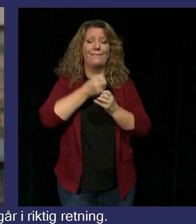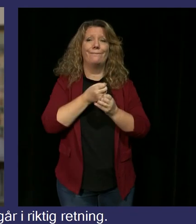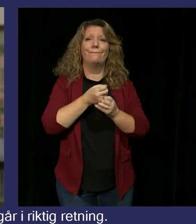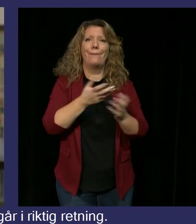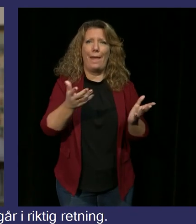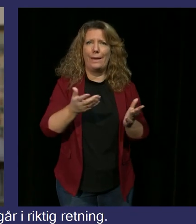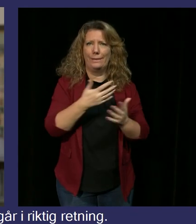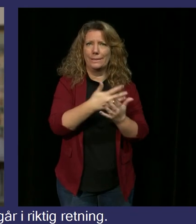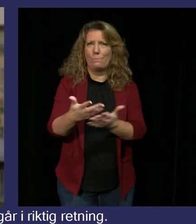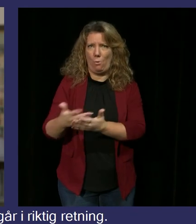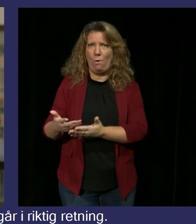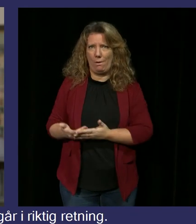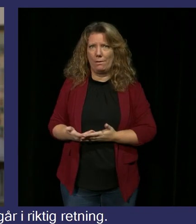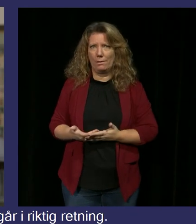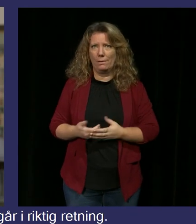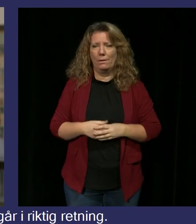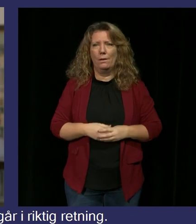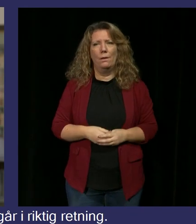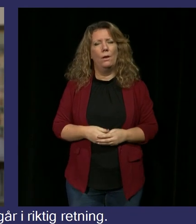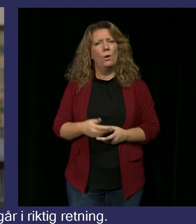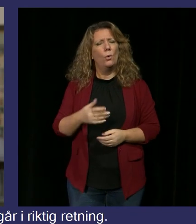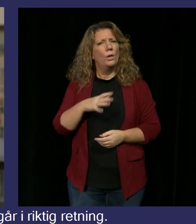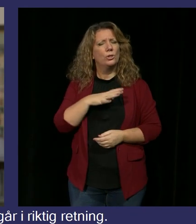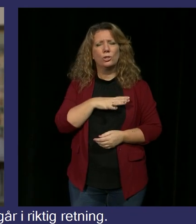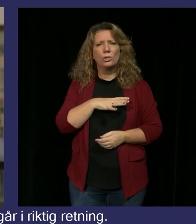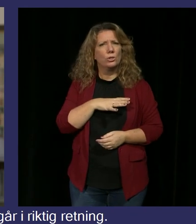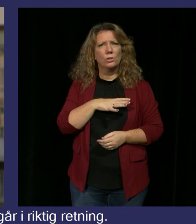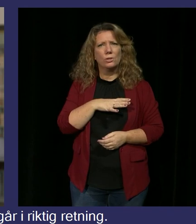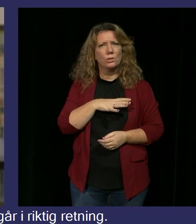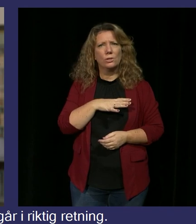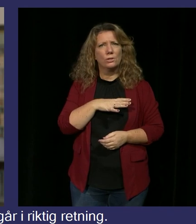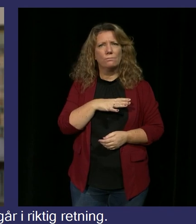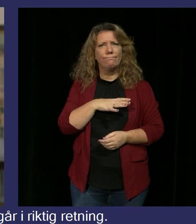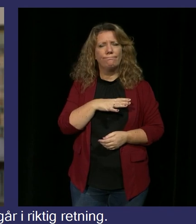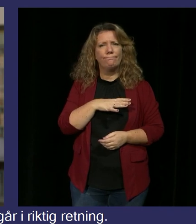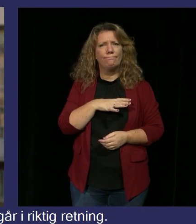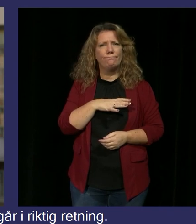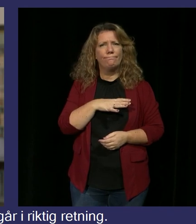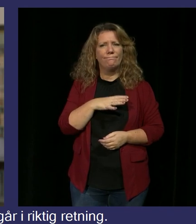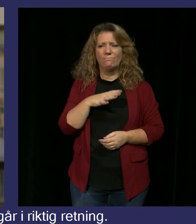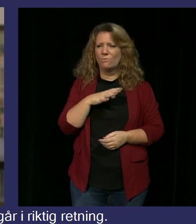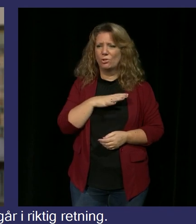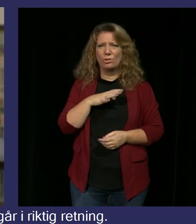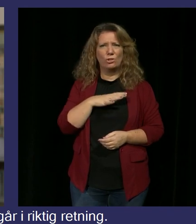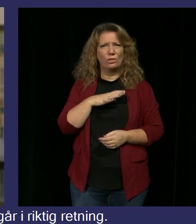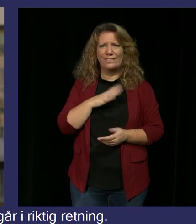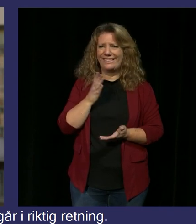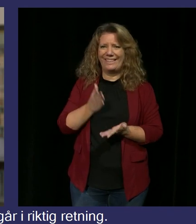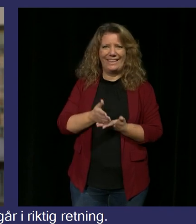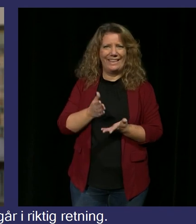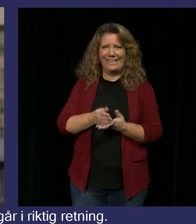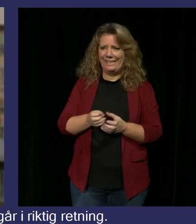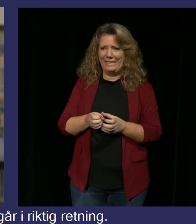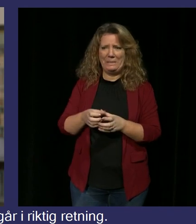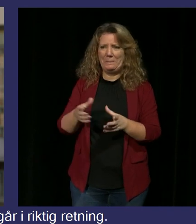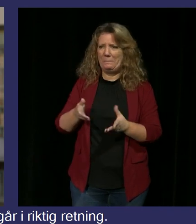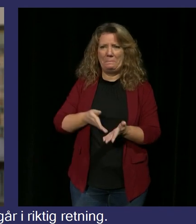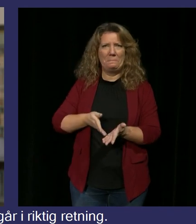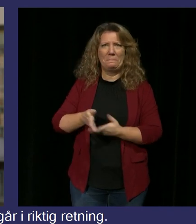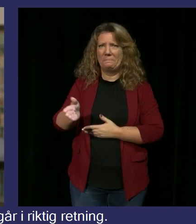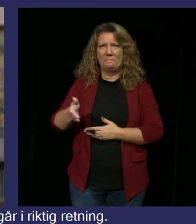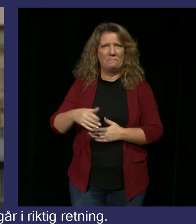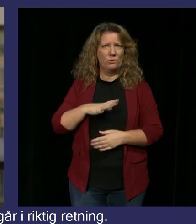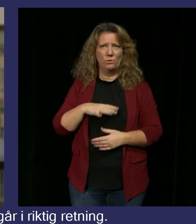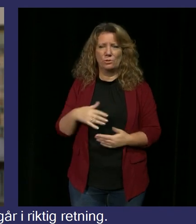språk. Og der synes jeg ikke at det går liksom i riktig retning, for jeg synes det